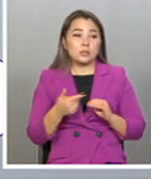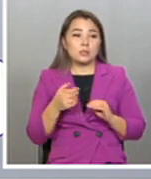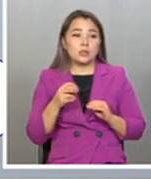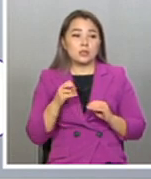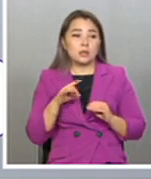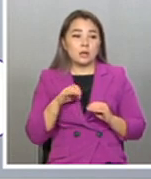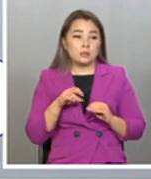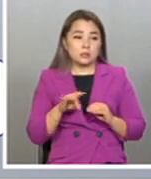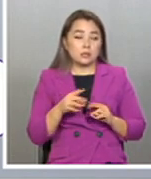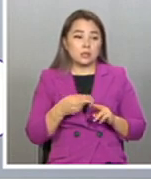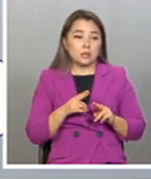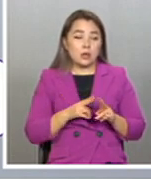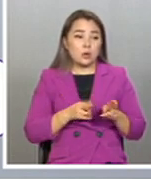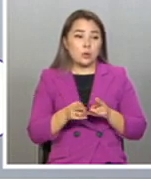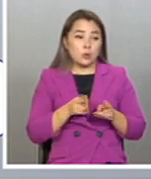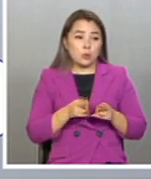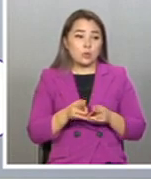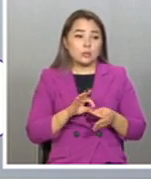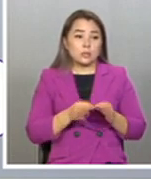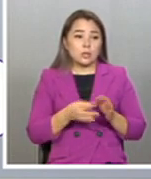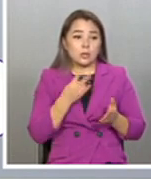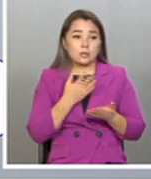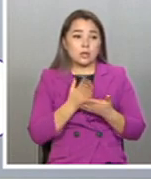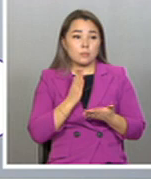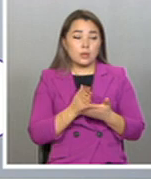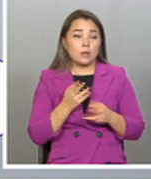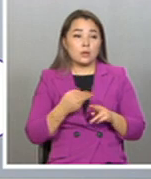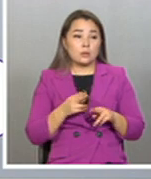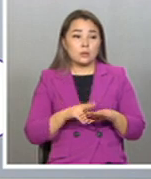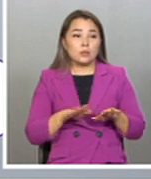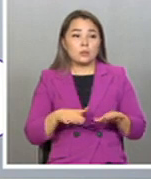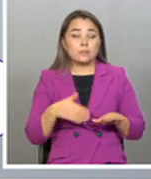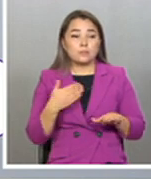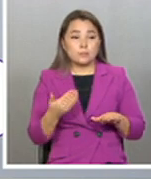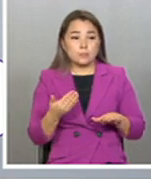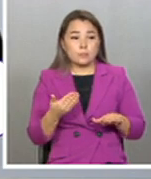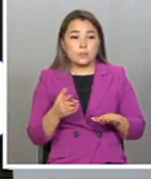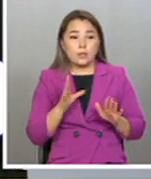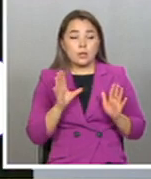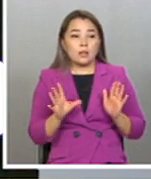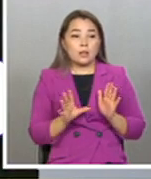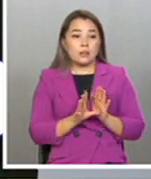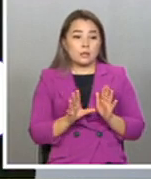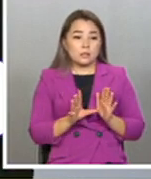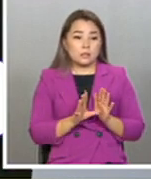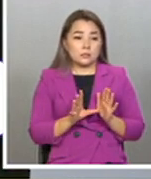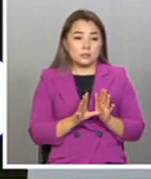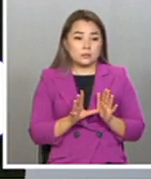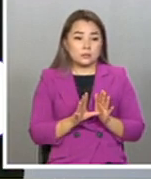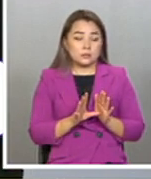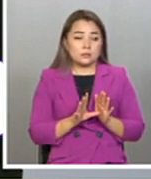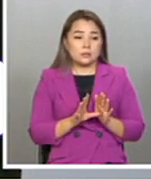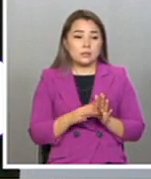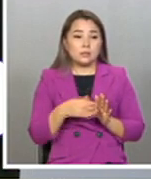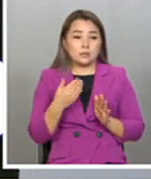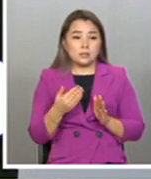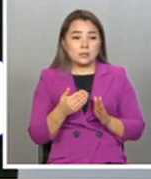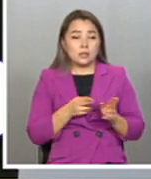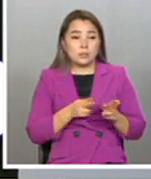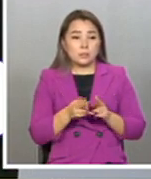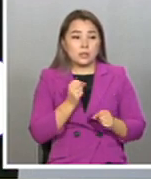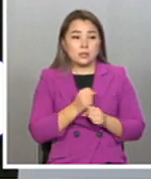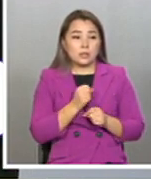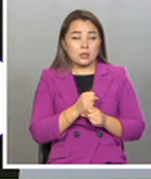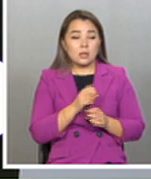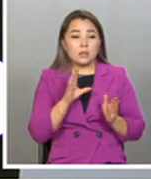роторы қозғалысқа келеді. Демек, бұл жерде электр энергиясы, яғни механикалық энергиядан